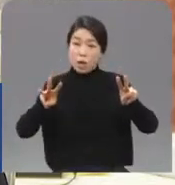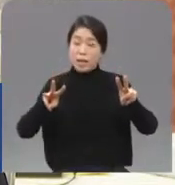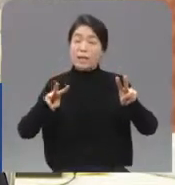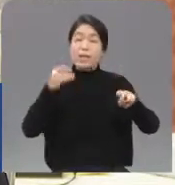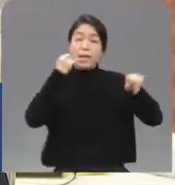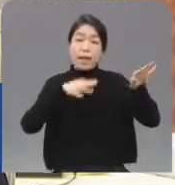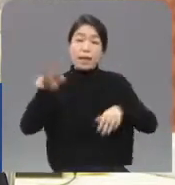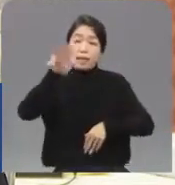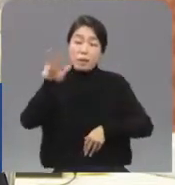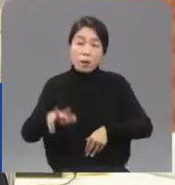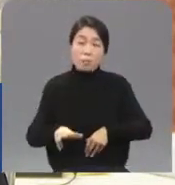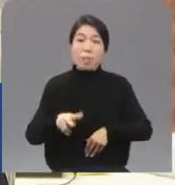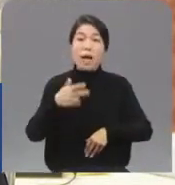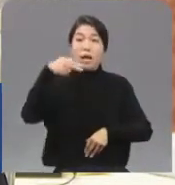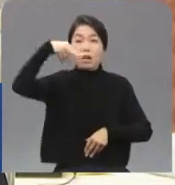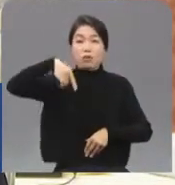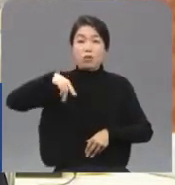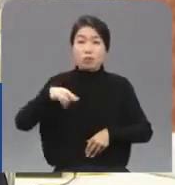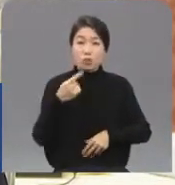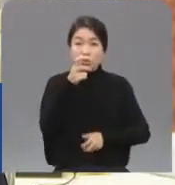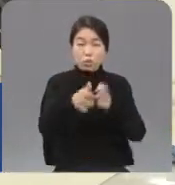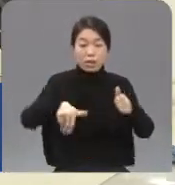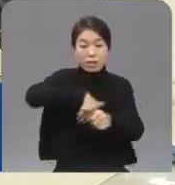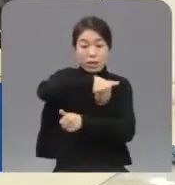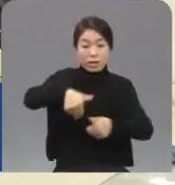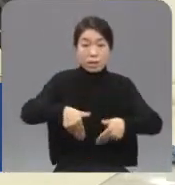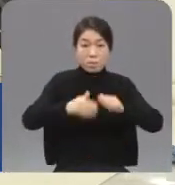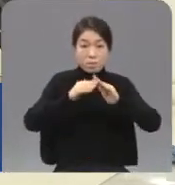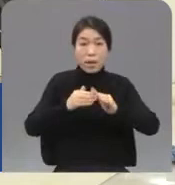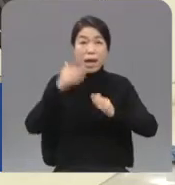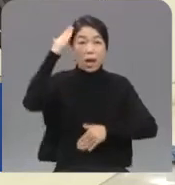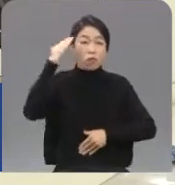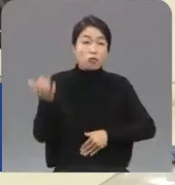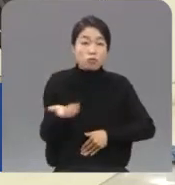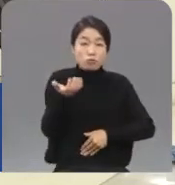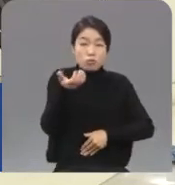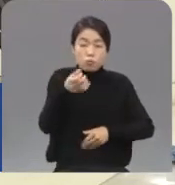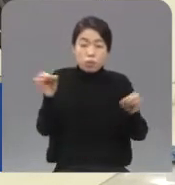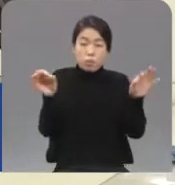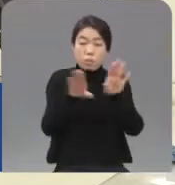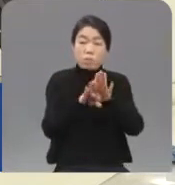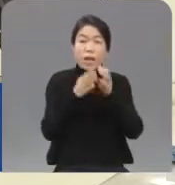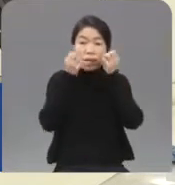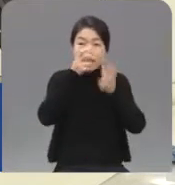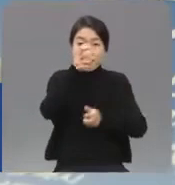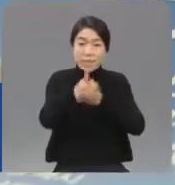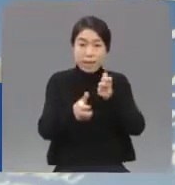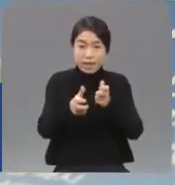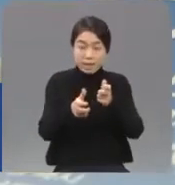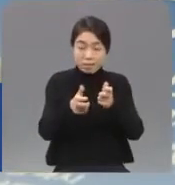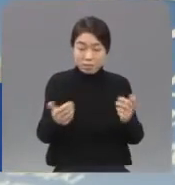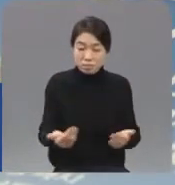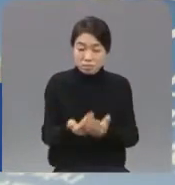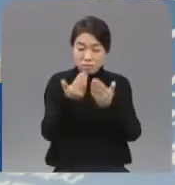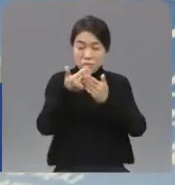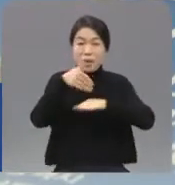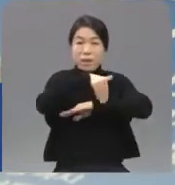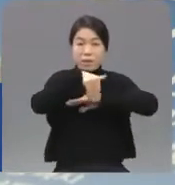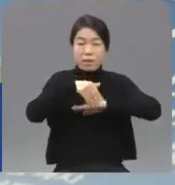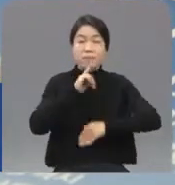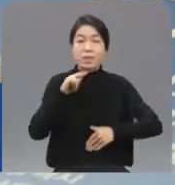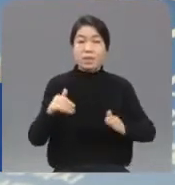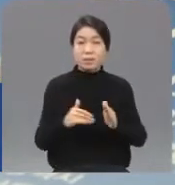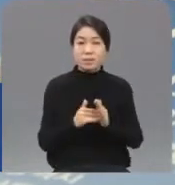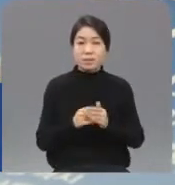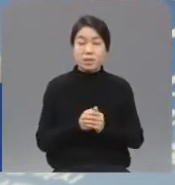발전단지와 그린 수소 산업 생태계를 구축해서 탄소중립 신산업을 선도하는 글로벌 전남으로 도약하겠다고 밝혔습니다